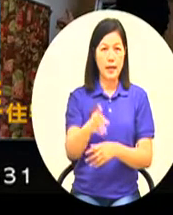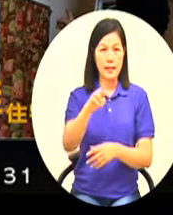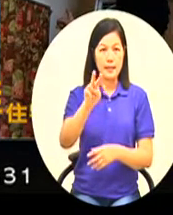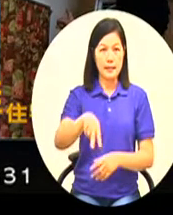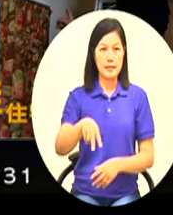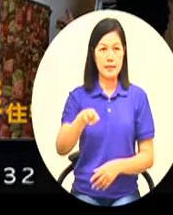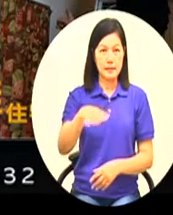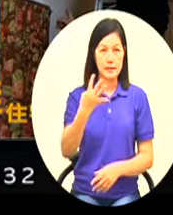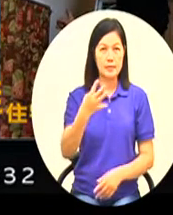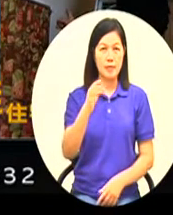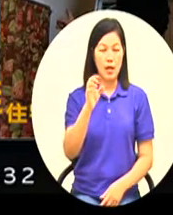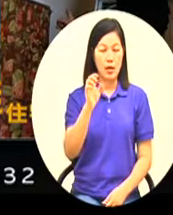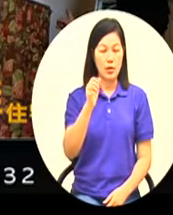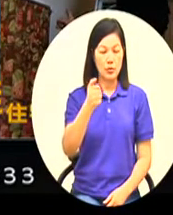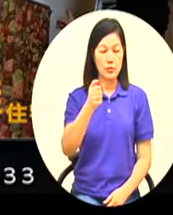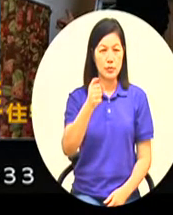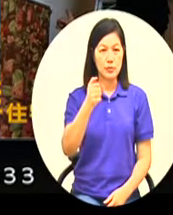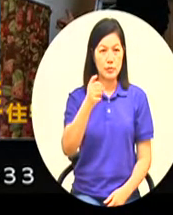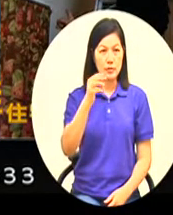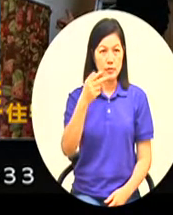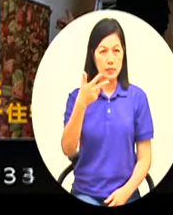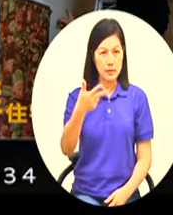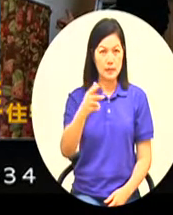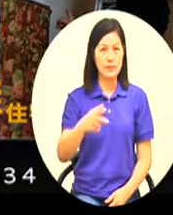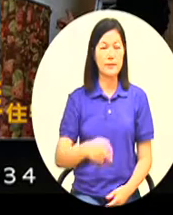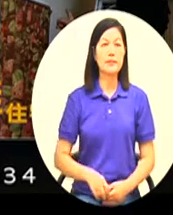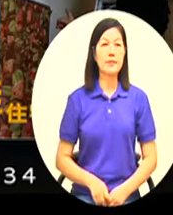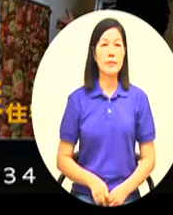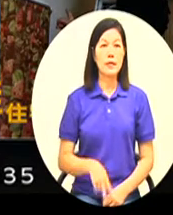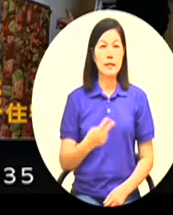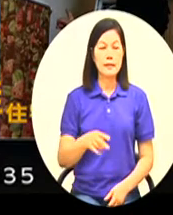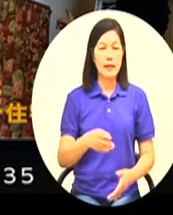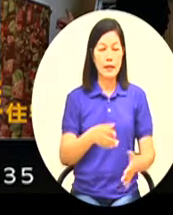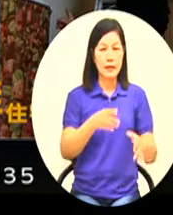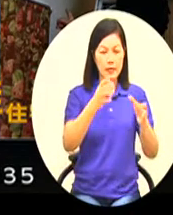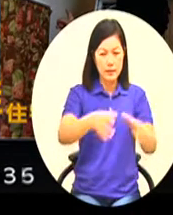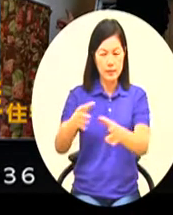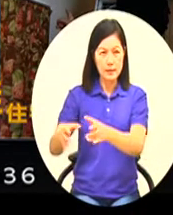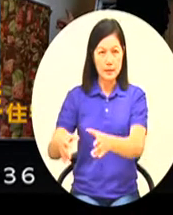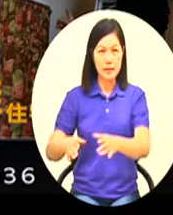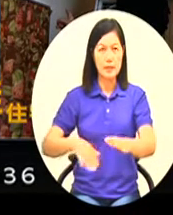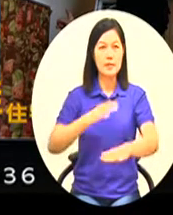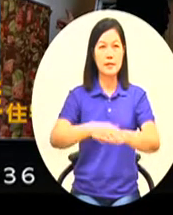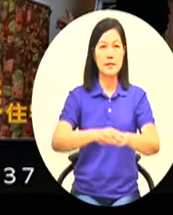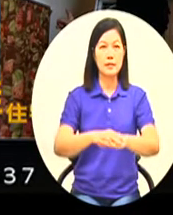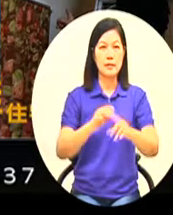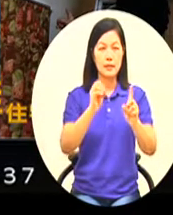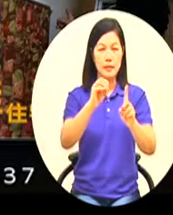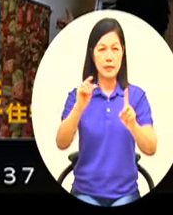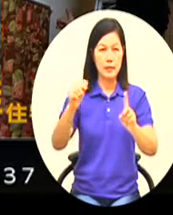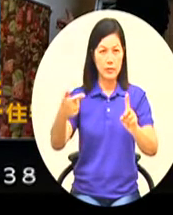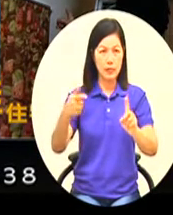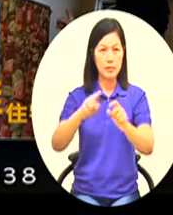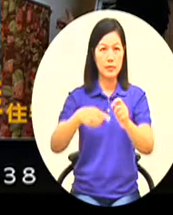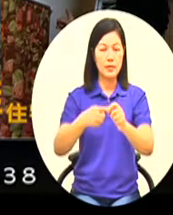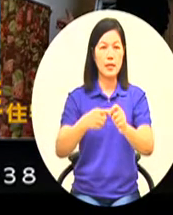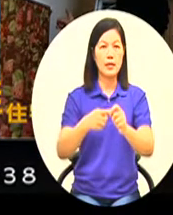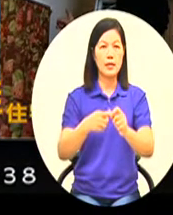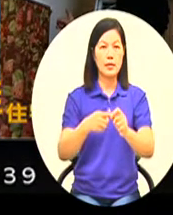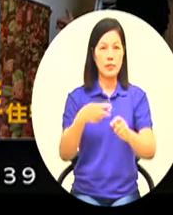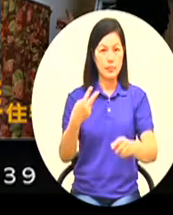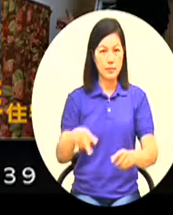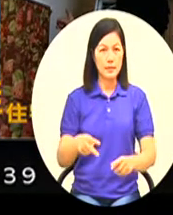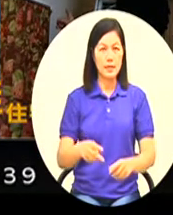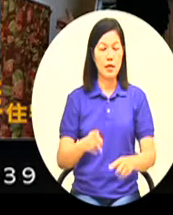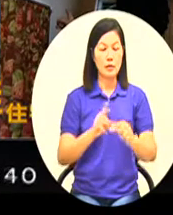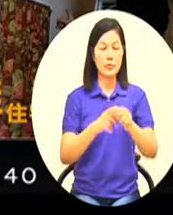2047个，全市配发弱势族群，已安装完毕。106年度，我们会持续争取中